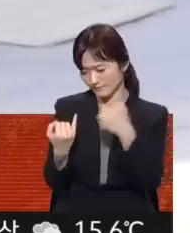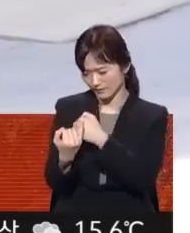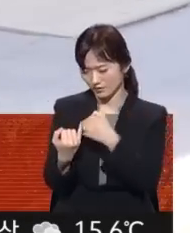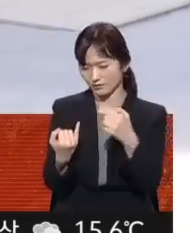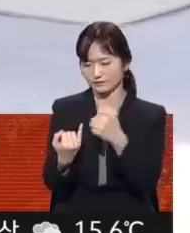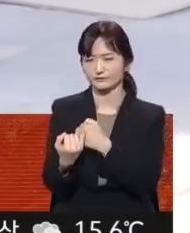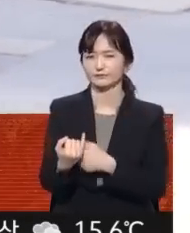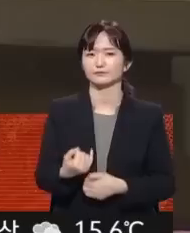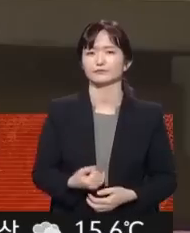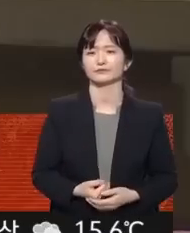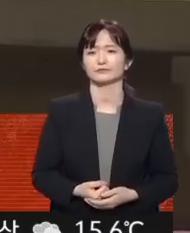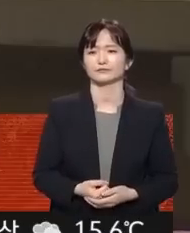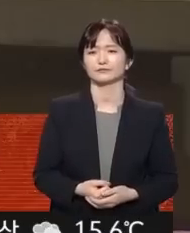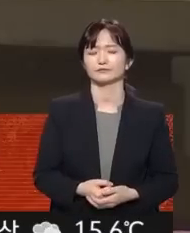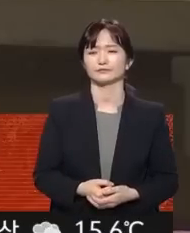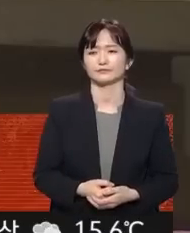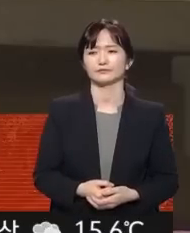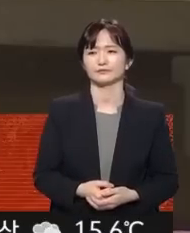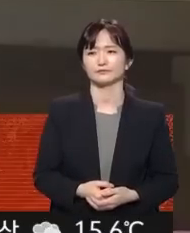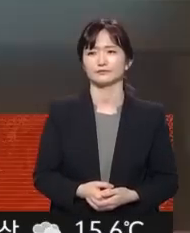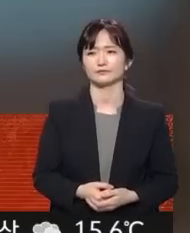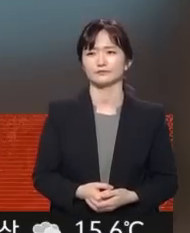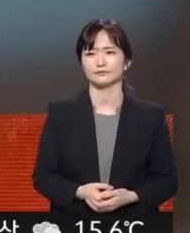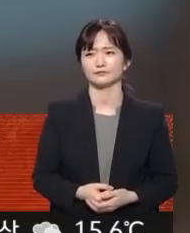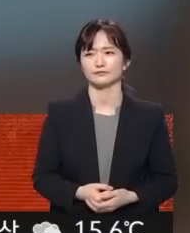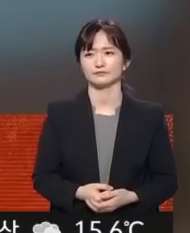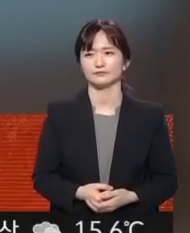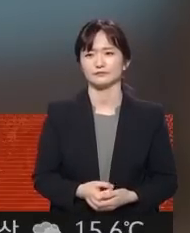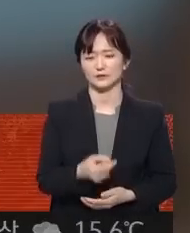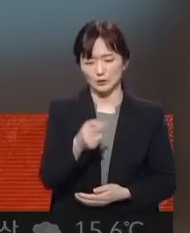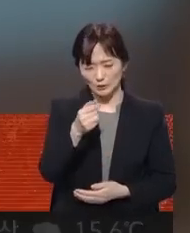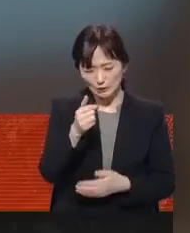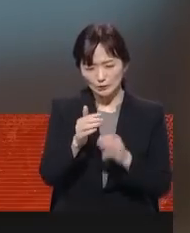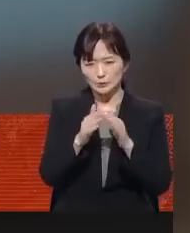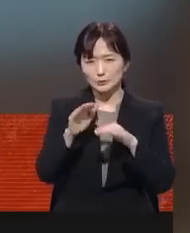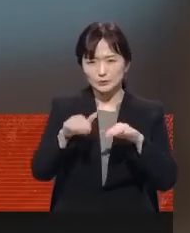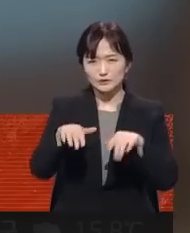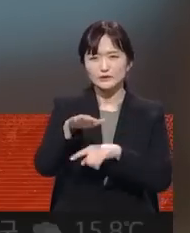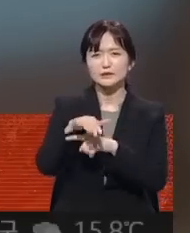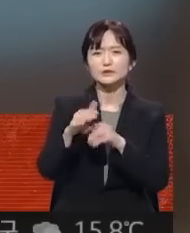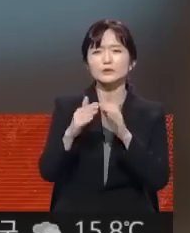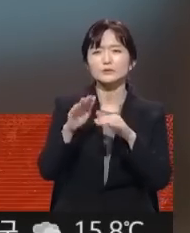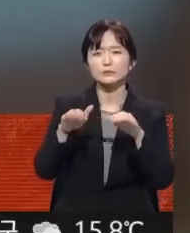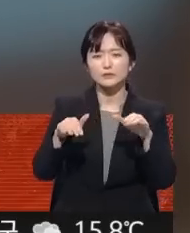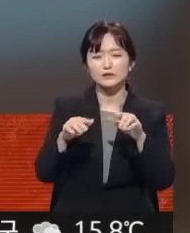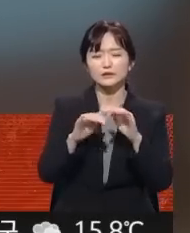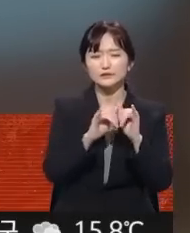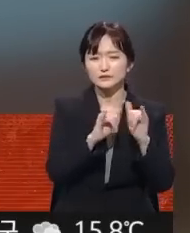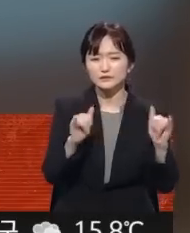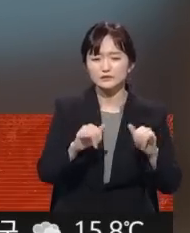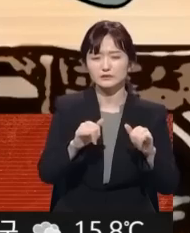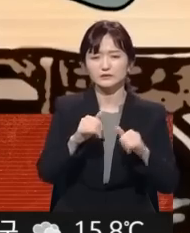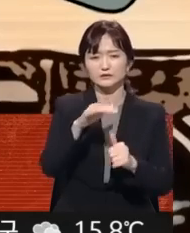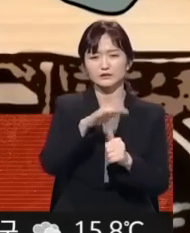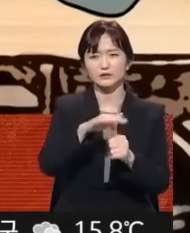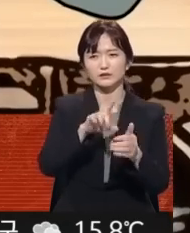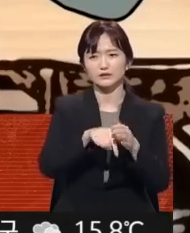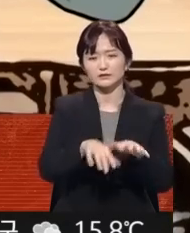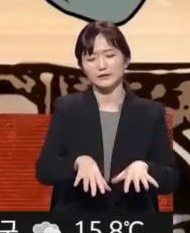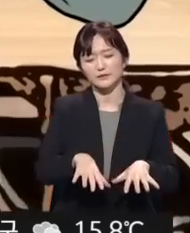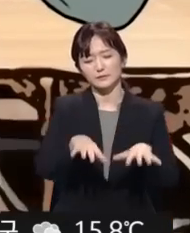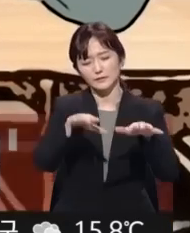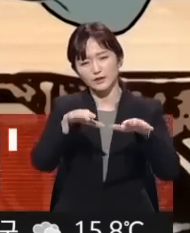알려졌습니다 자 보통 저렇게 작은 동네 저런 시골 마을 주민들 어렸을 때부터 다